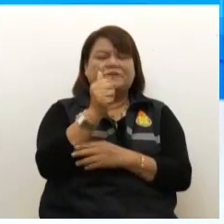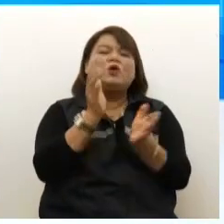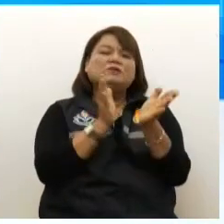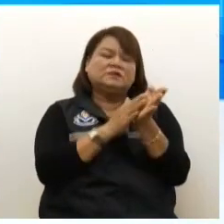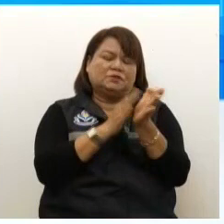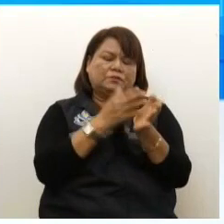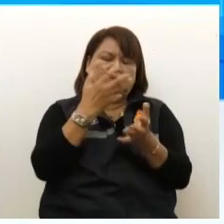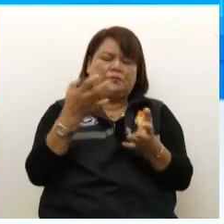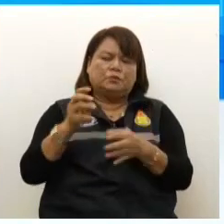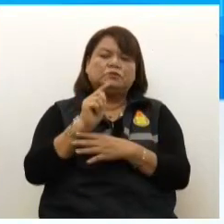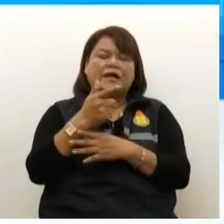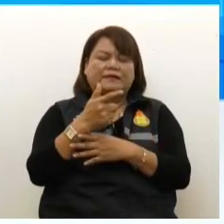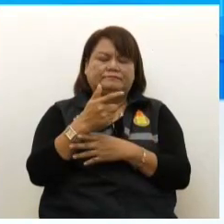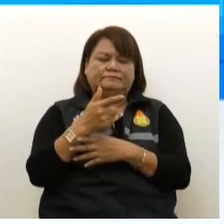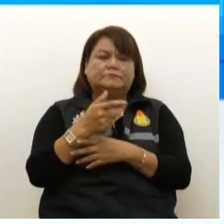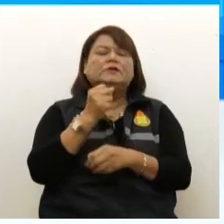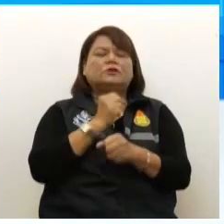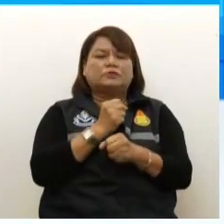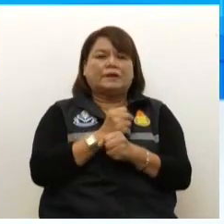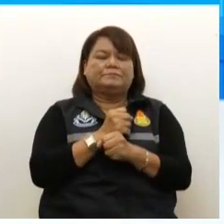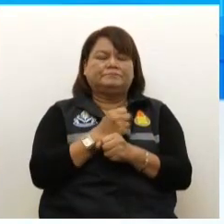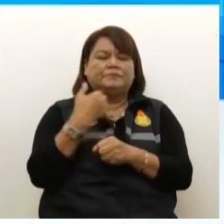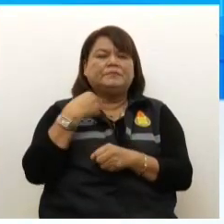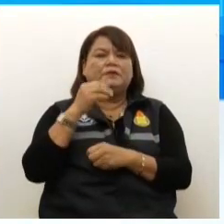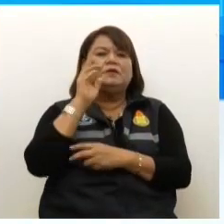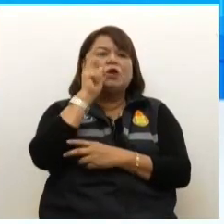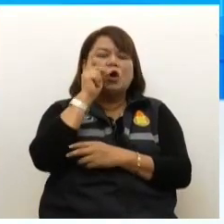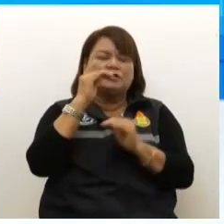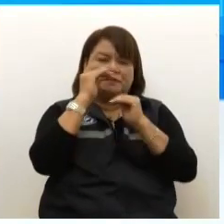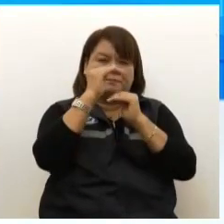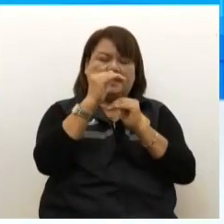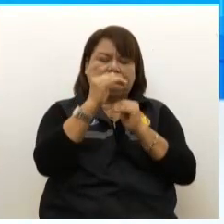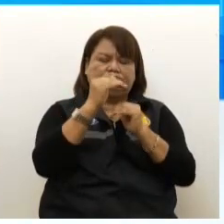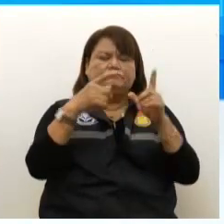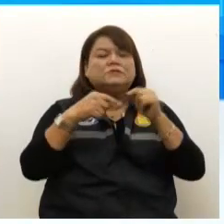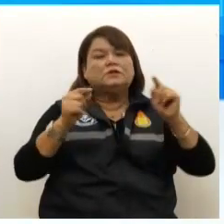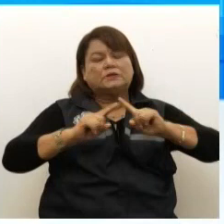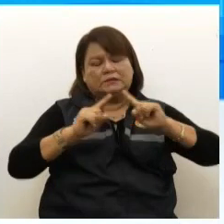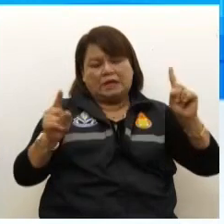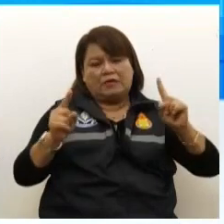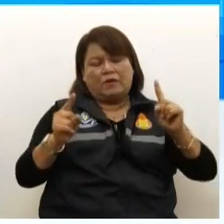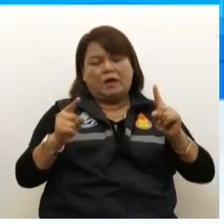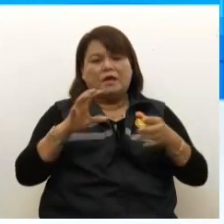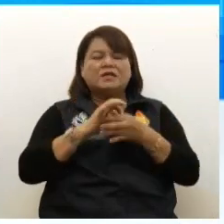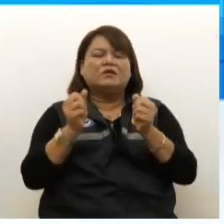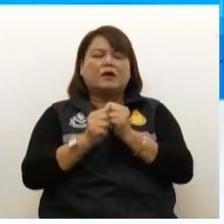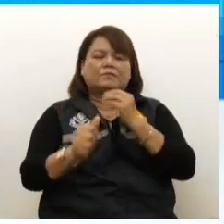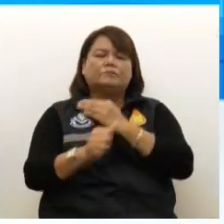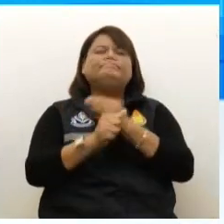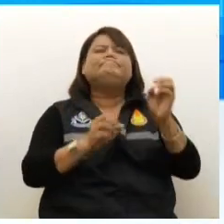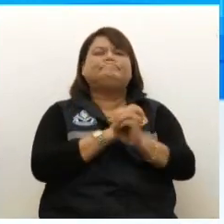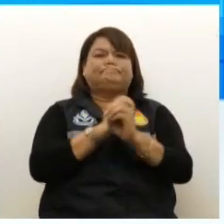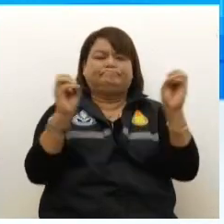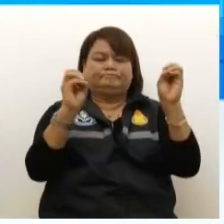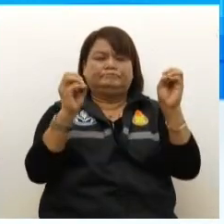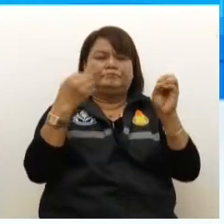านในสิ่งที่เราทำแต่อย่างไรก็ตามเราก็ยังมีข้อจำกัดอยู่หลายเรื่องไม่ว่าจะเป็นเราโหมลงเรื่องความปลอดภัยแต่เรายังก็